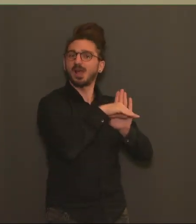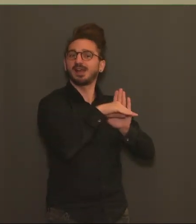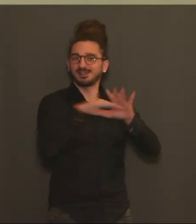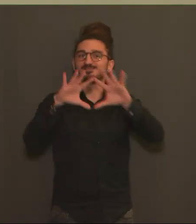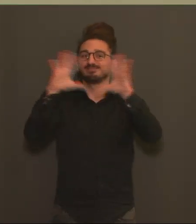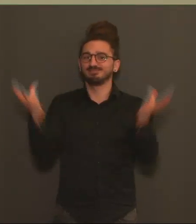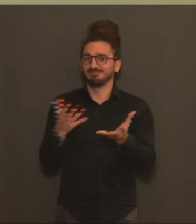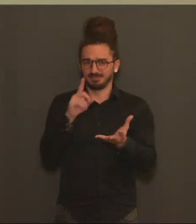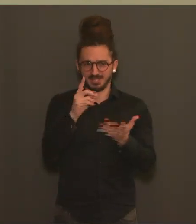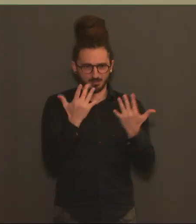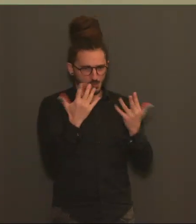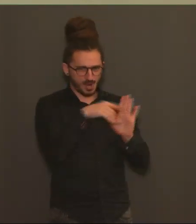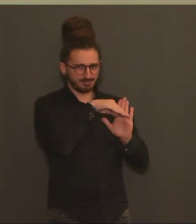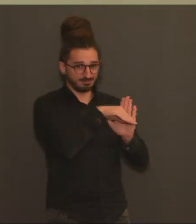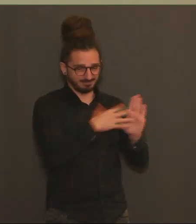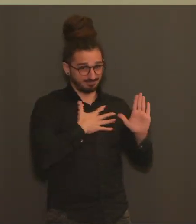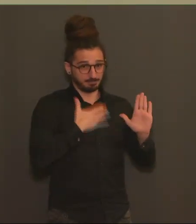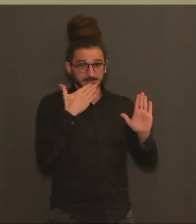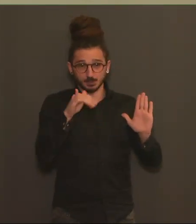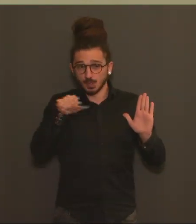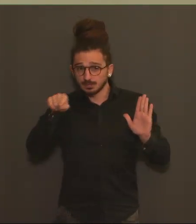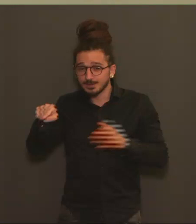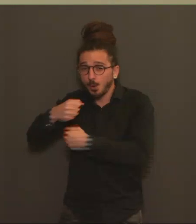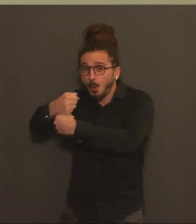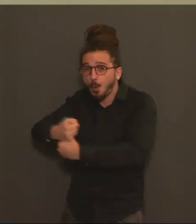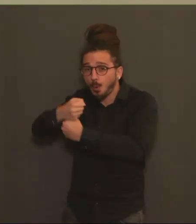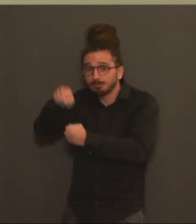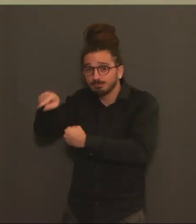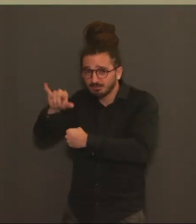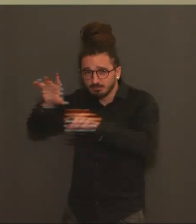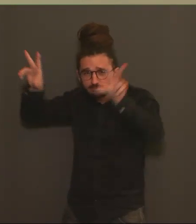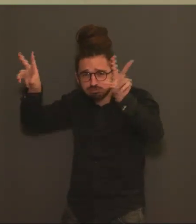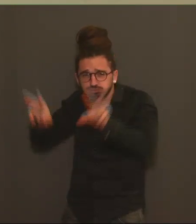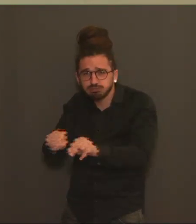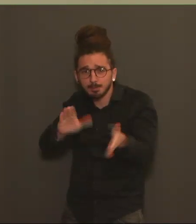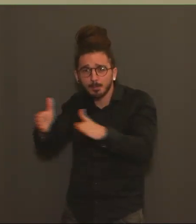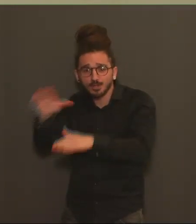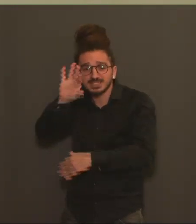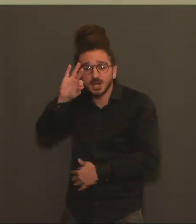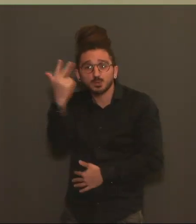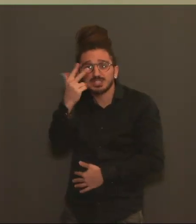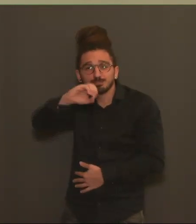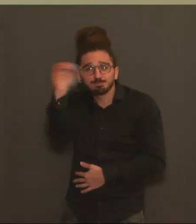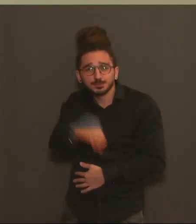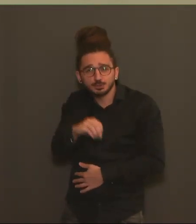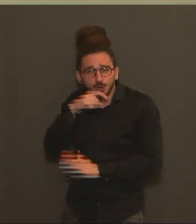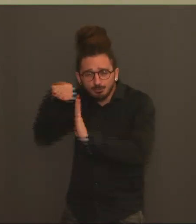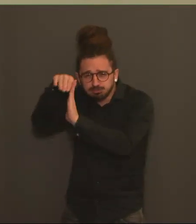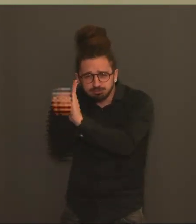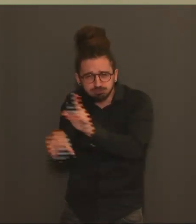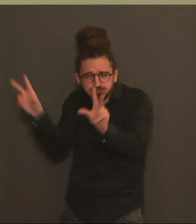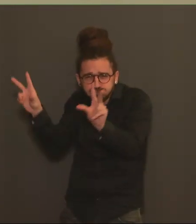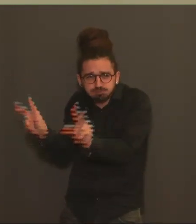de 58%, donc de manière drastique, comme on vous le dit déjà depuis plusieurs fois. Par contre, au niveau des décès en dehors des maisons de